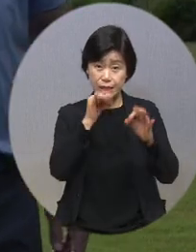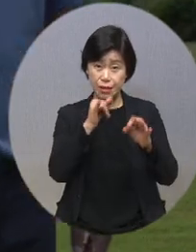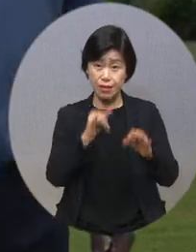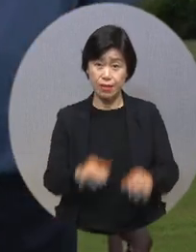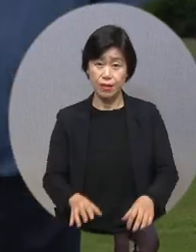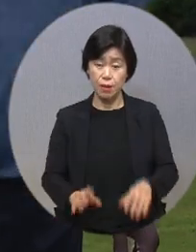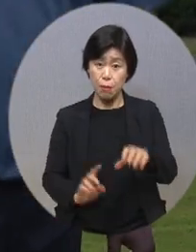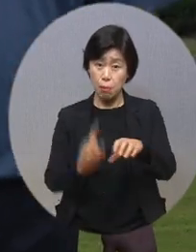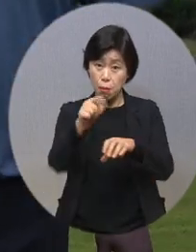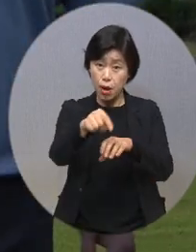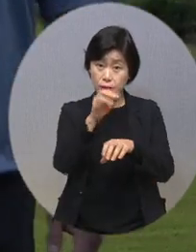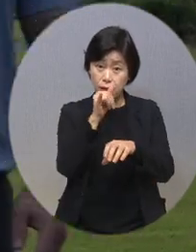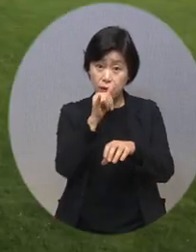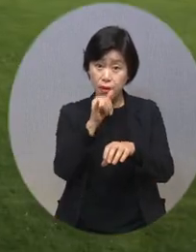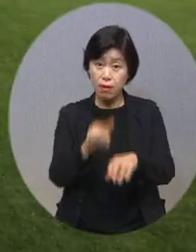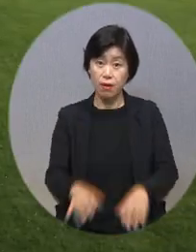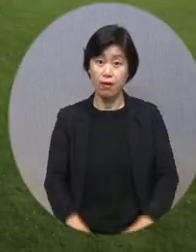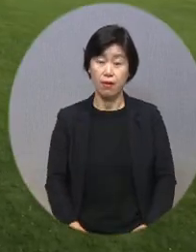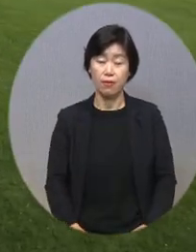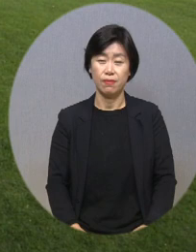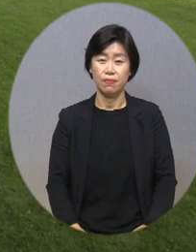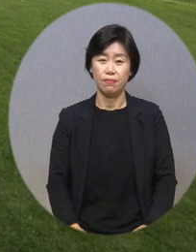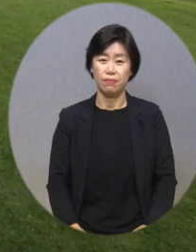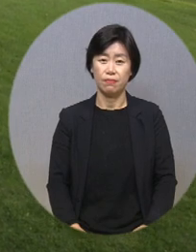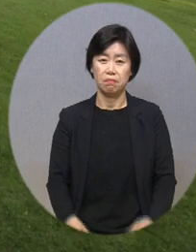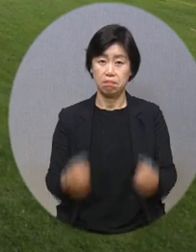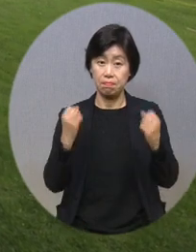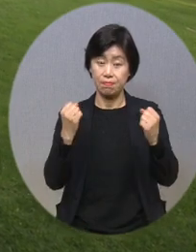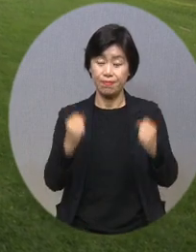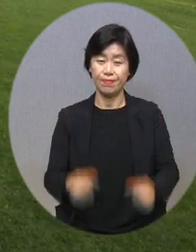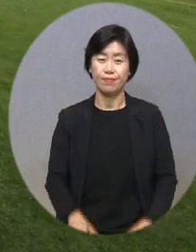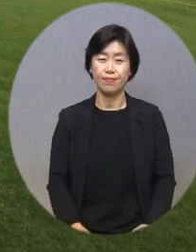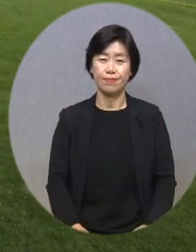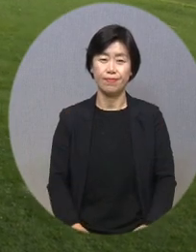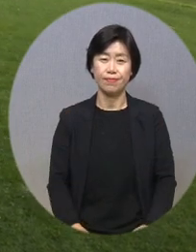턱 맞고 넘어갔어. 넘어갔어. 와우. 화이팅!